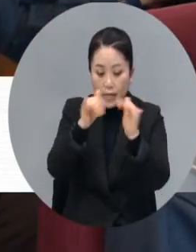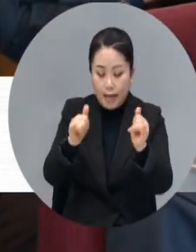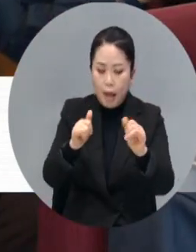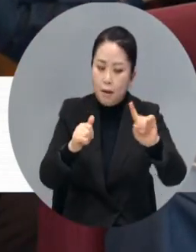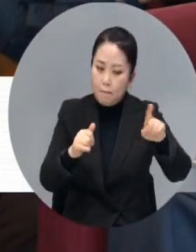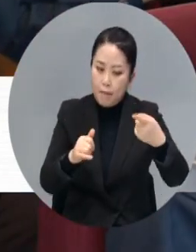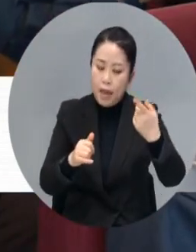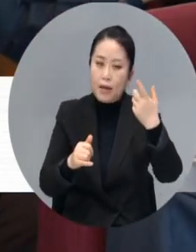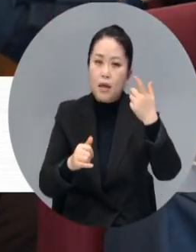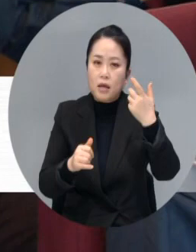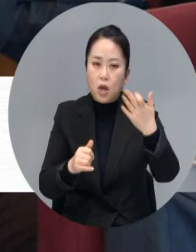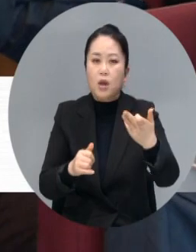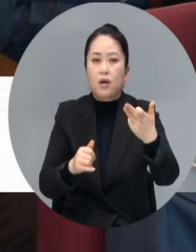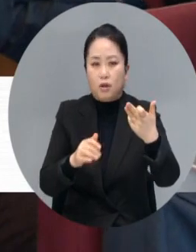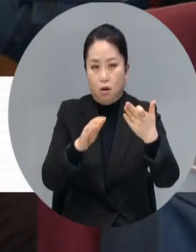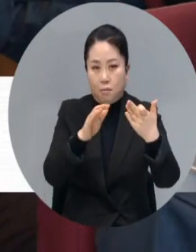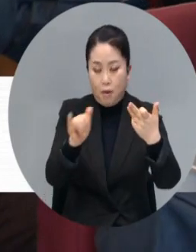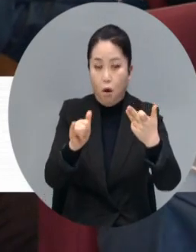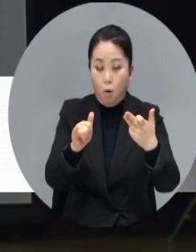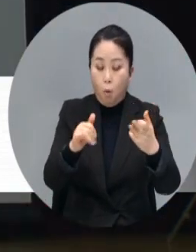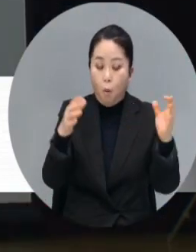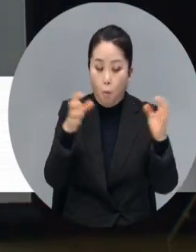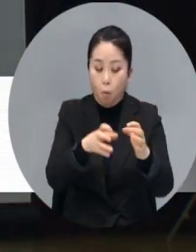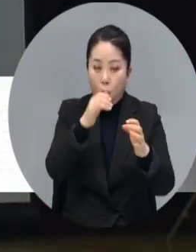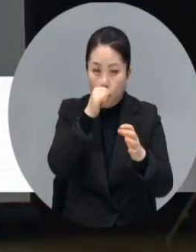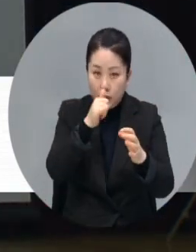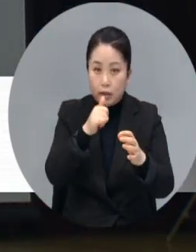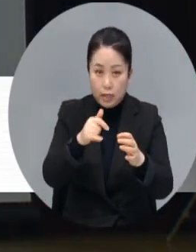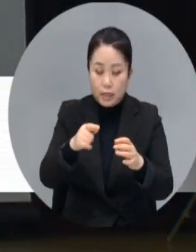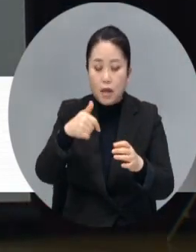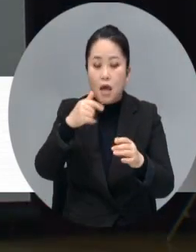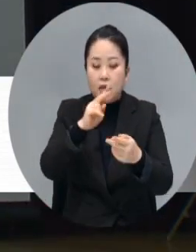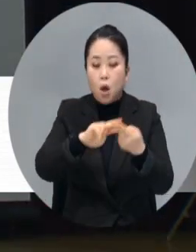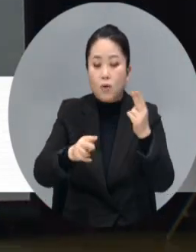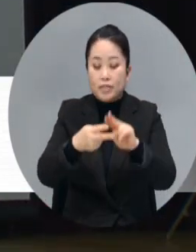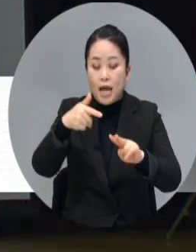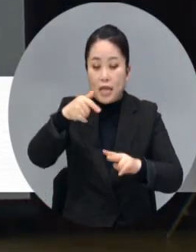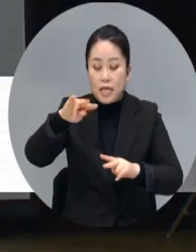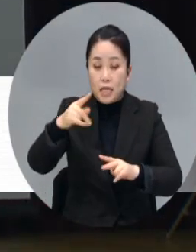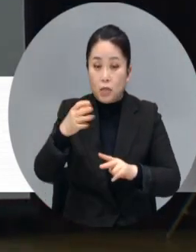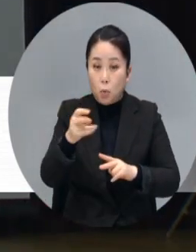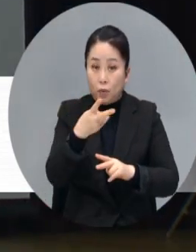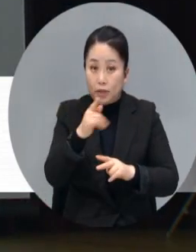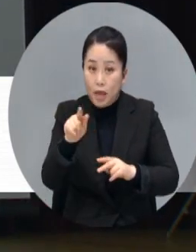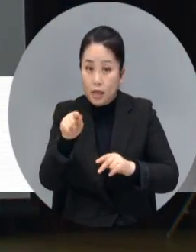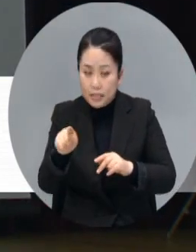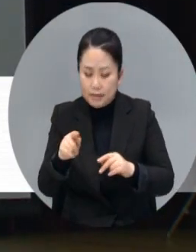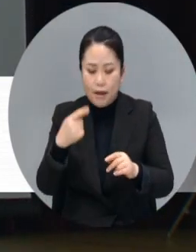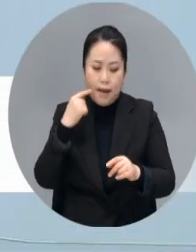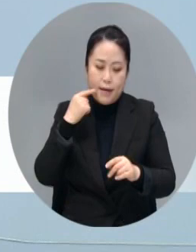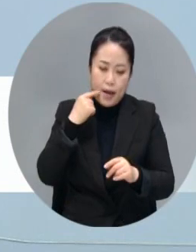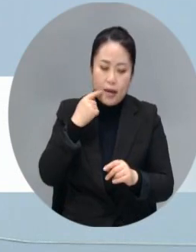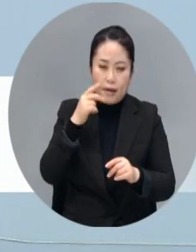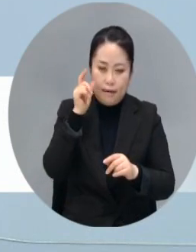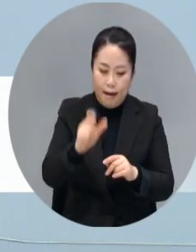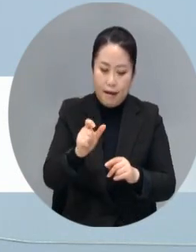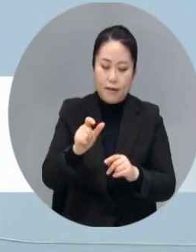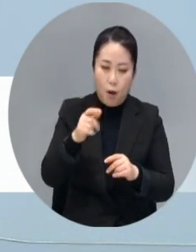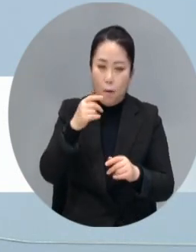118명으로 구성된 형사기동대는 최근 증가하는 보이스피싱과 강력범죄에 효과적으로 대응하기 위해